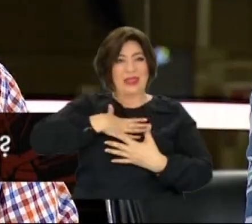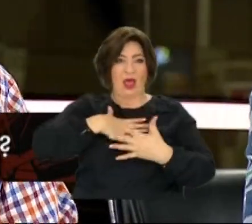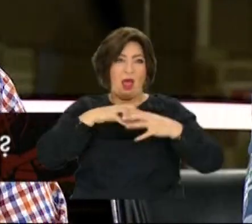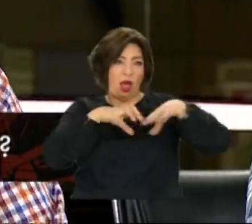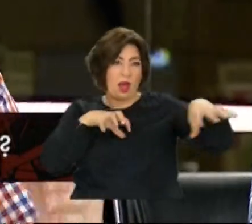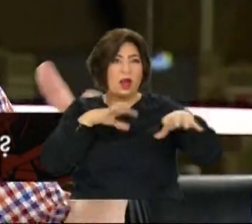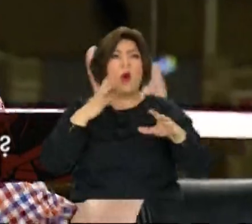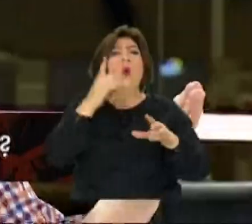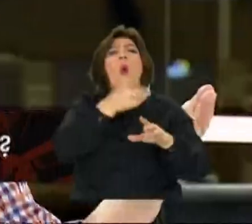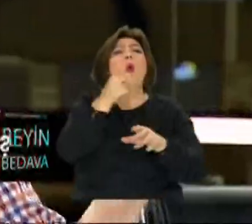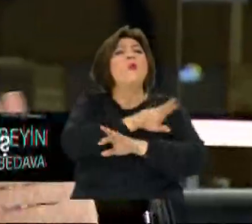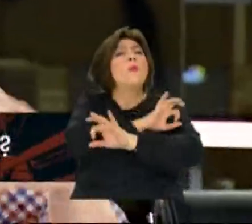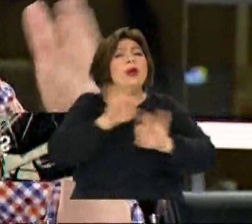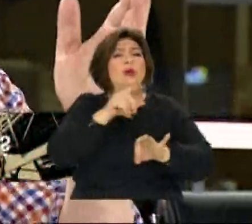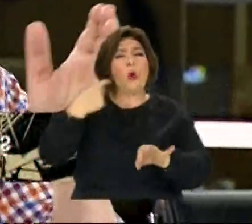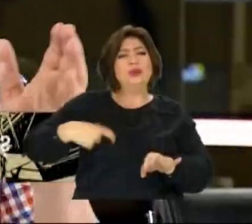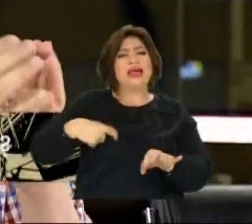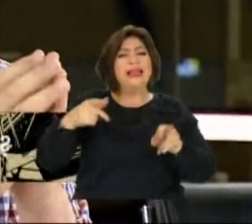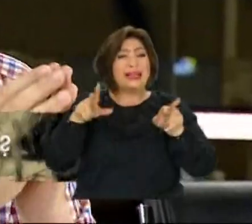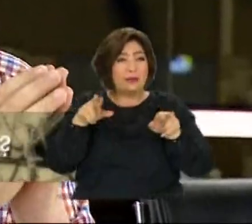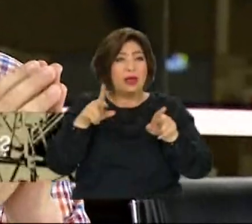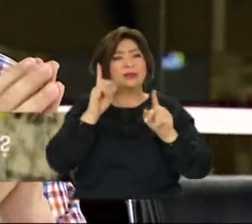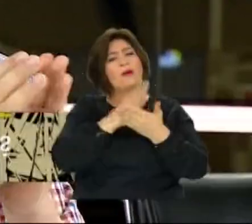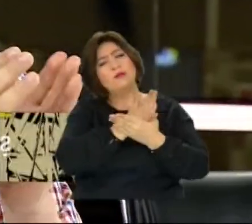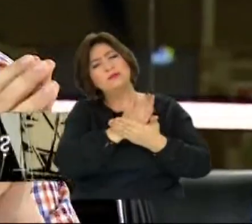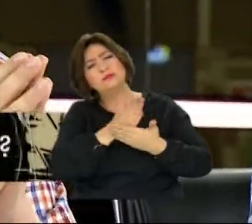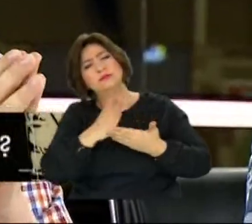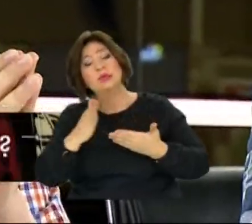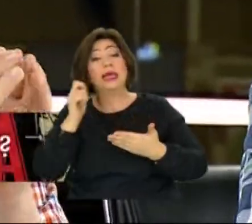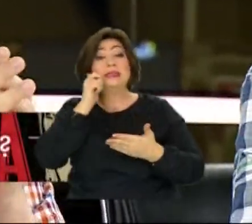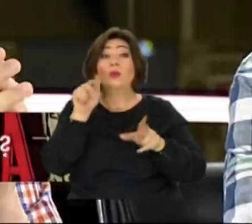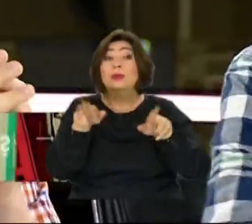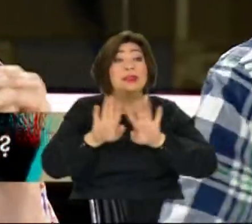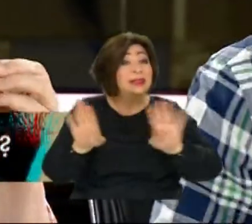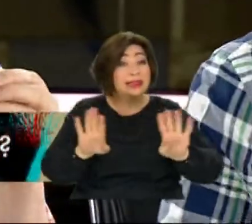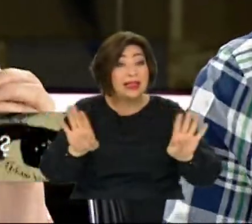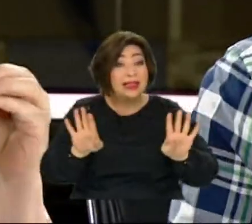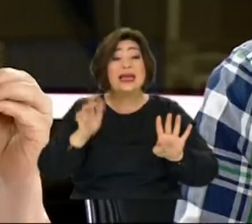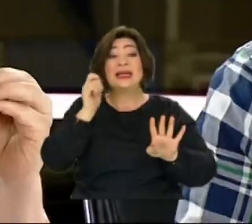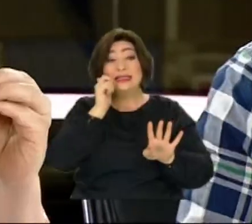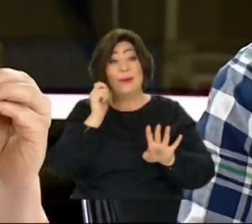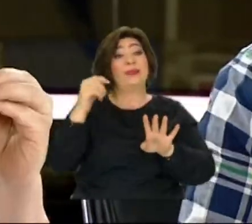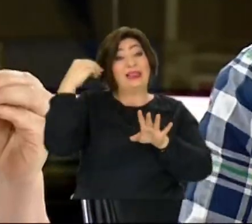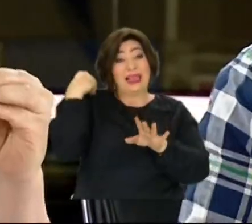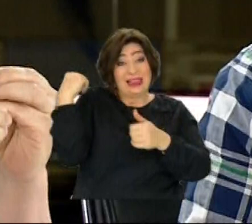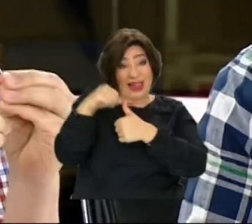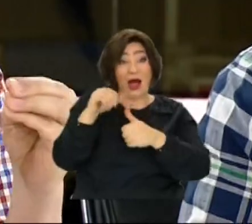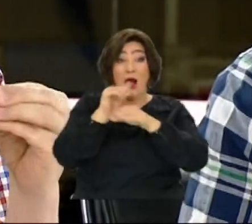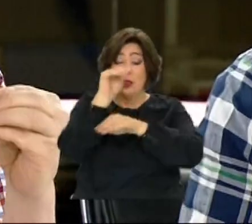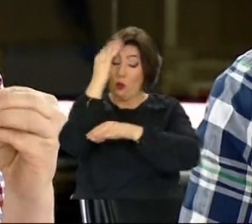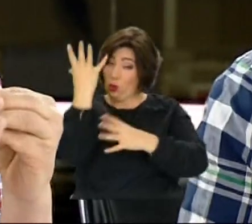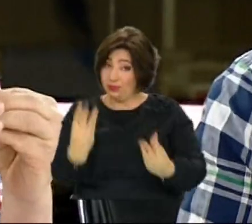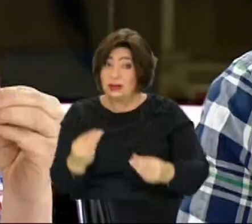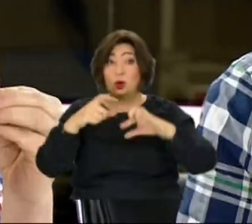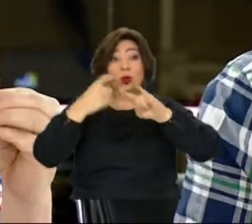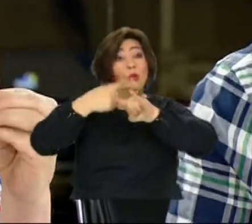düşüncesinde. Adeta o özelliğe sahip olduğu için varlığı devam ederler. Aslında İslam'da böyle değildir. Yani İslam'daki yeniden hayatın olması ruhun sahip